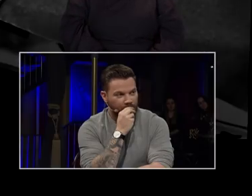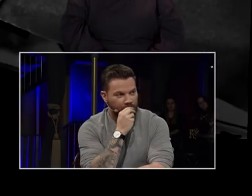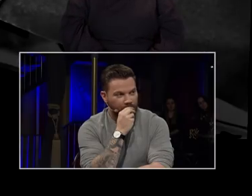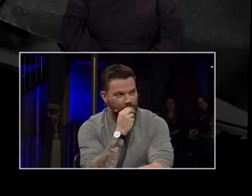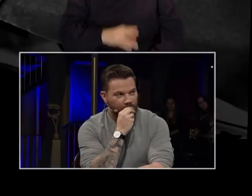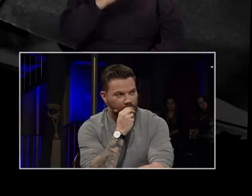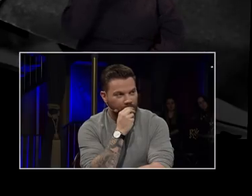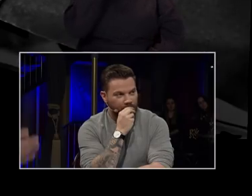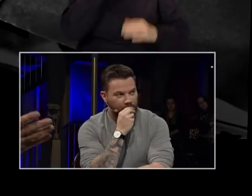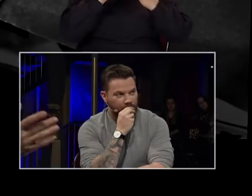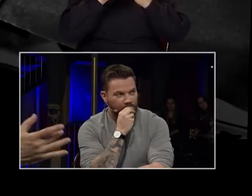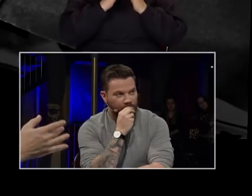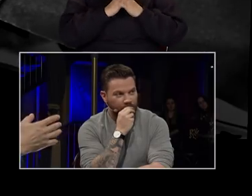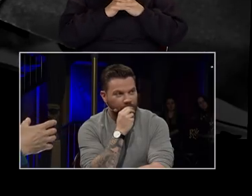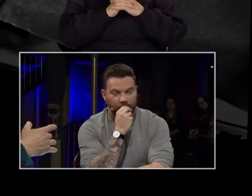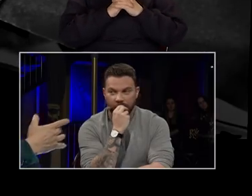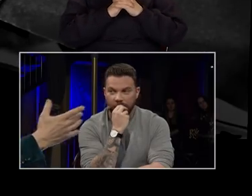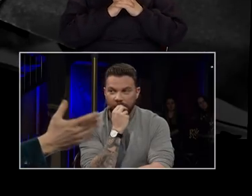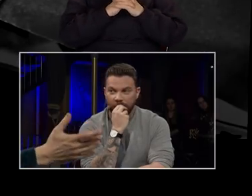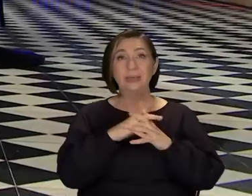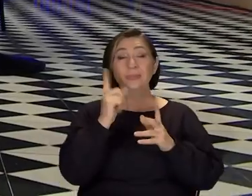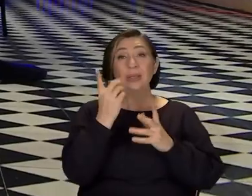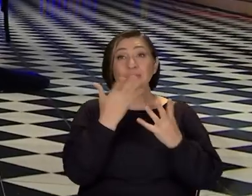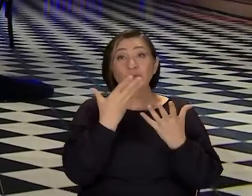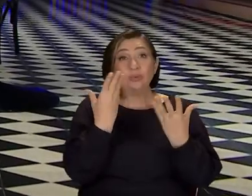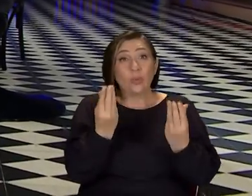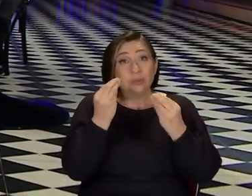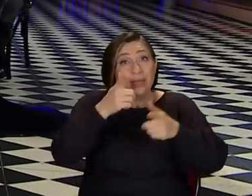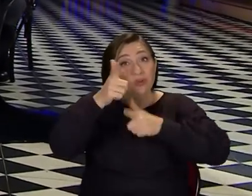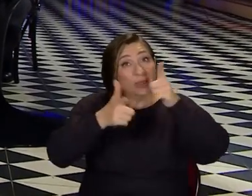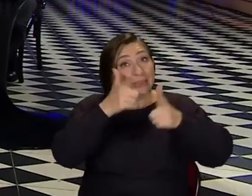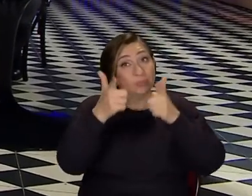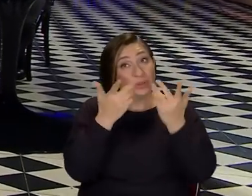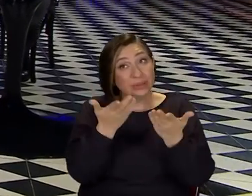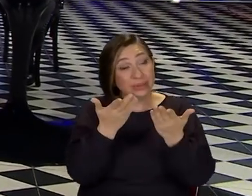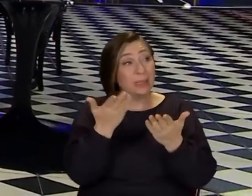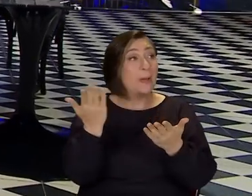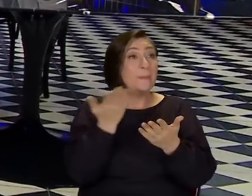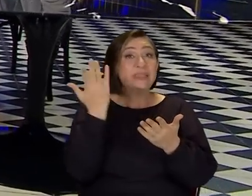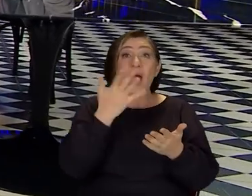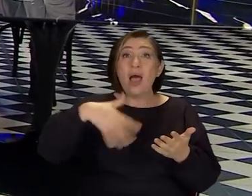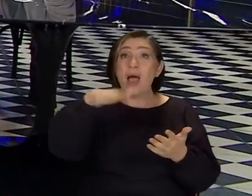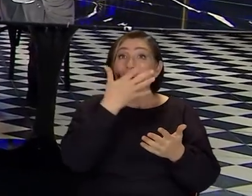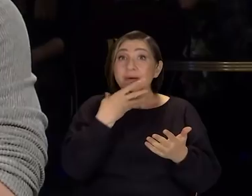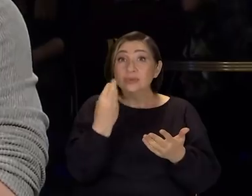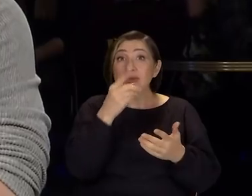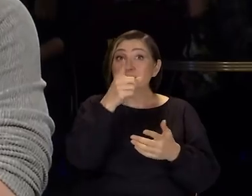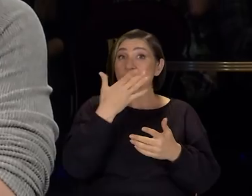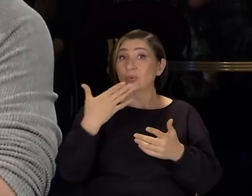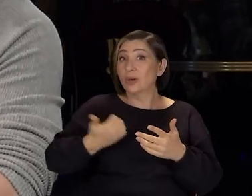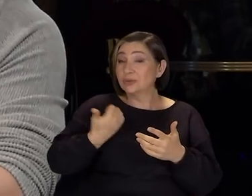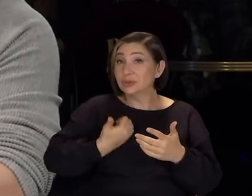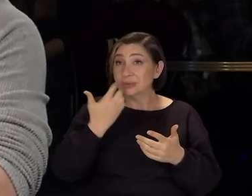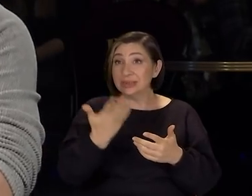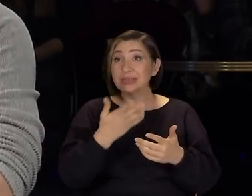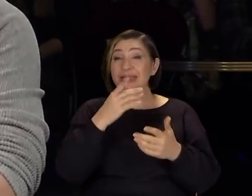Son sözler dayanır. Bir de çok güzel çekilmiş. Evet. Mesela herkes çok güzel. Sen de çok yakışıklısın.